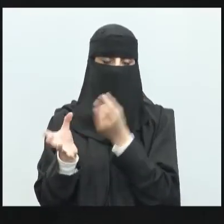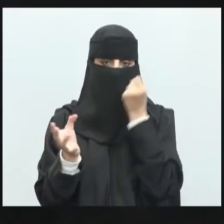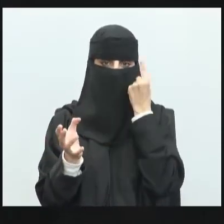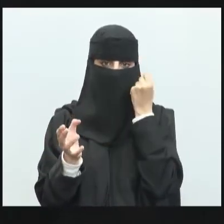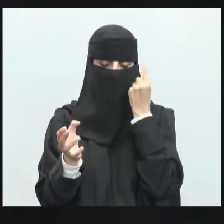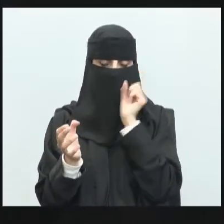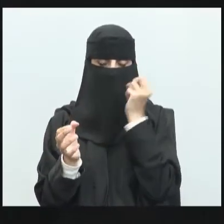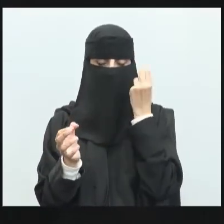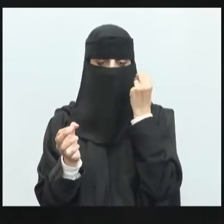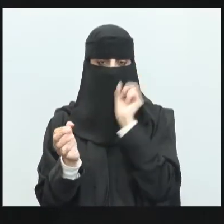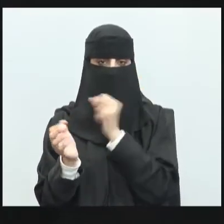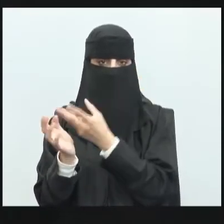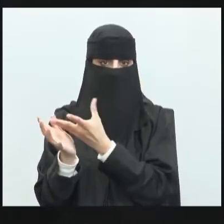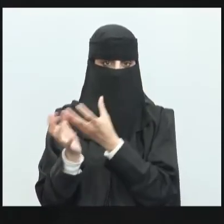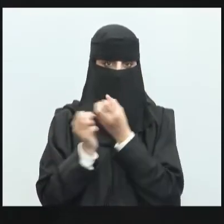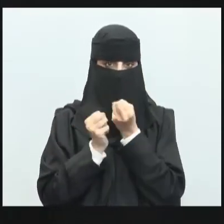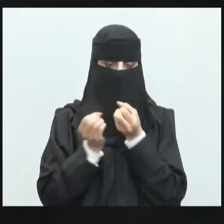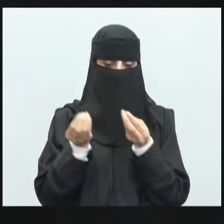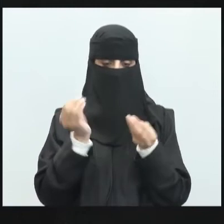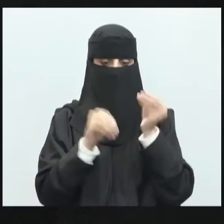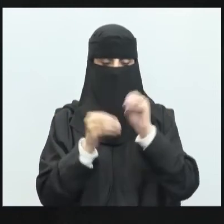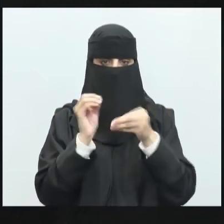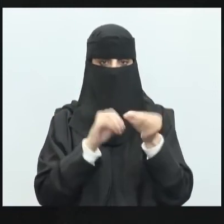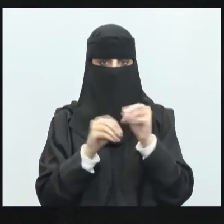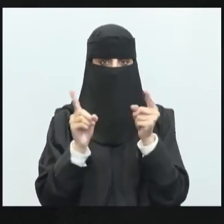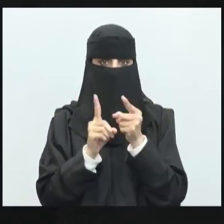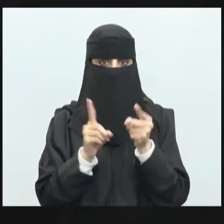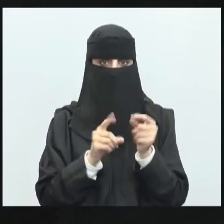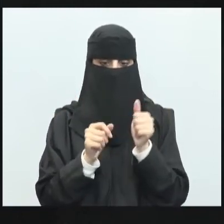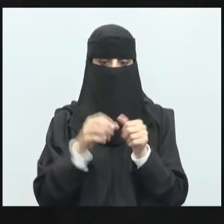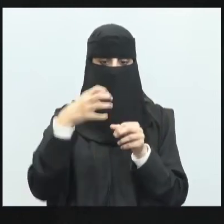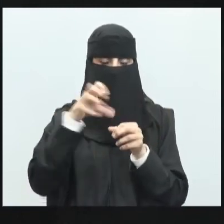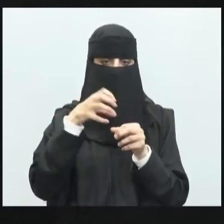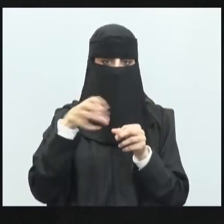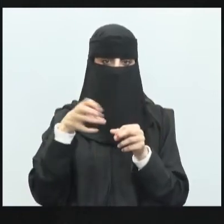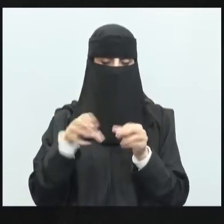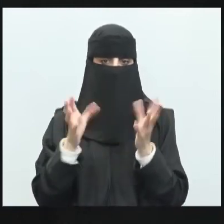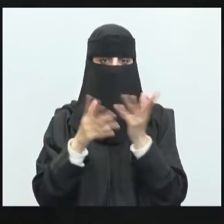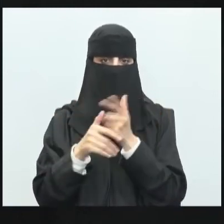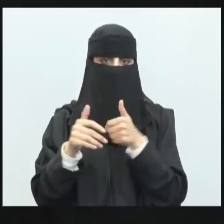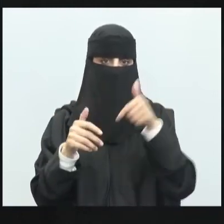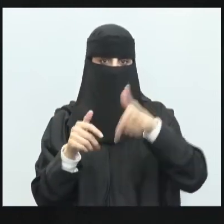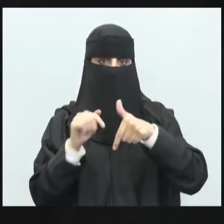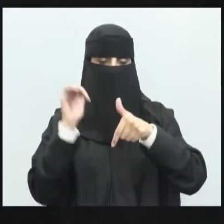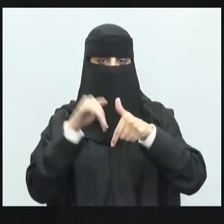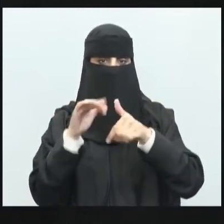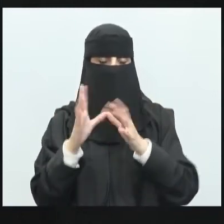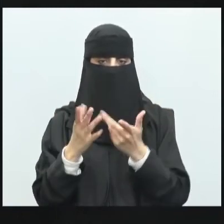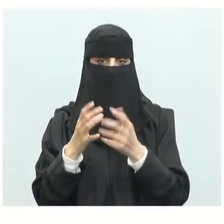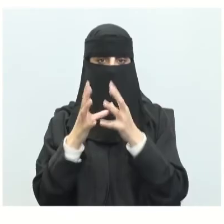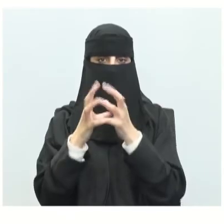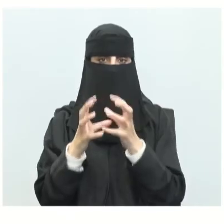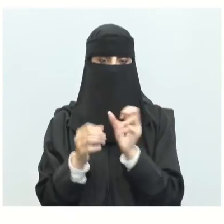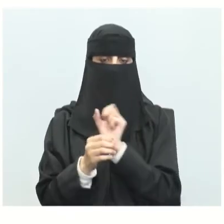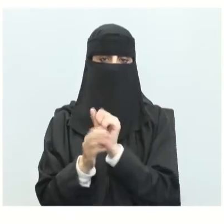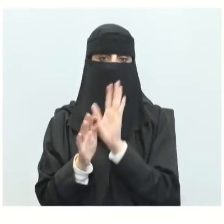كل فكره من هذه الفقرات هو شرح او ما تحت كل فكره من هذه الفكرات هو شرح لها